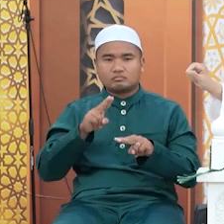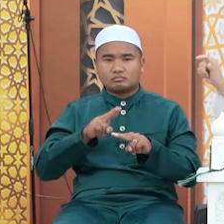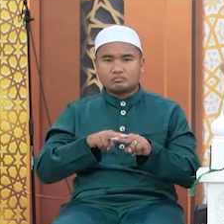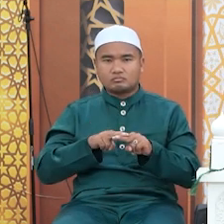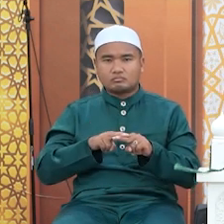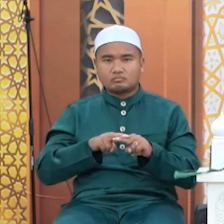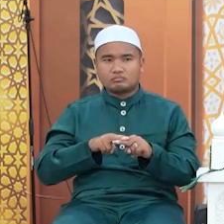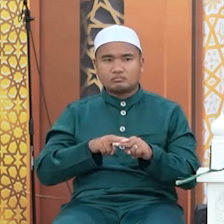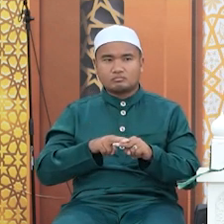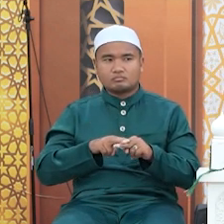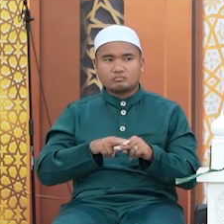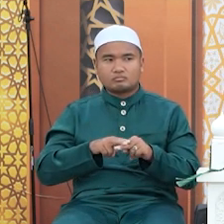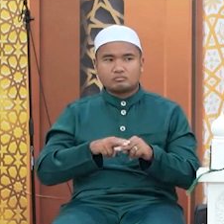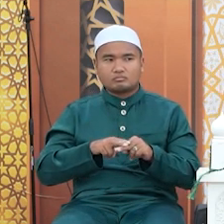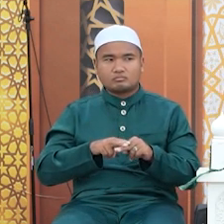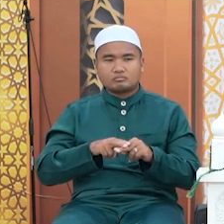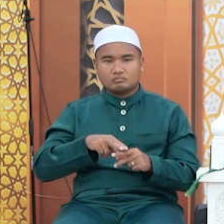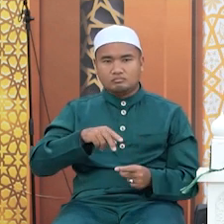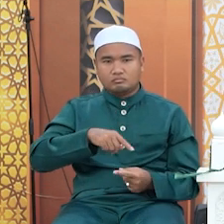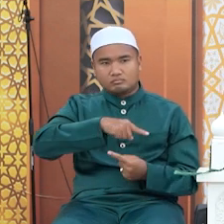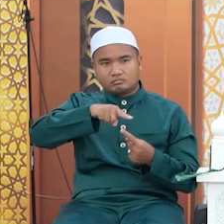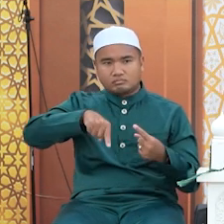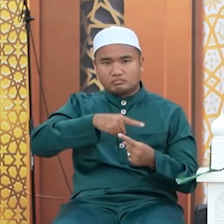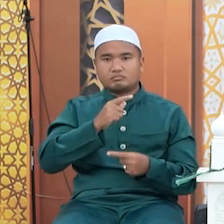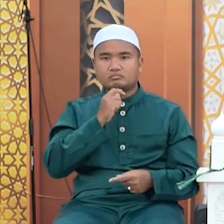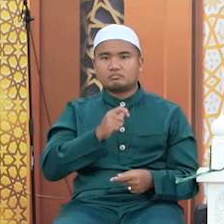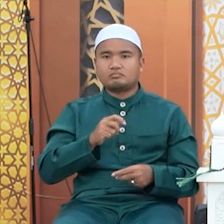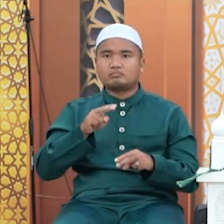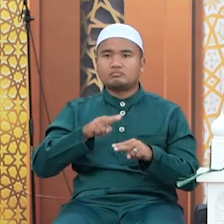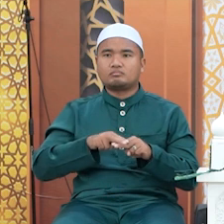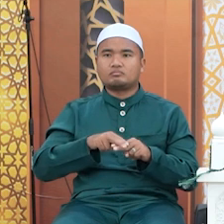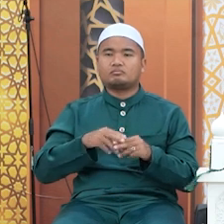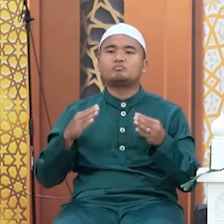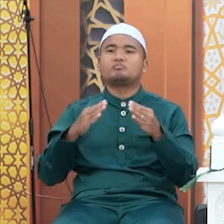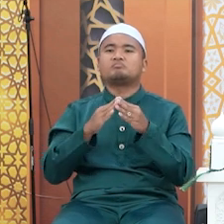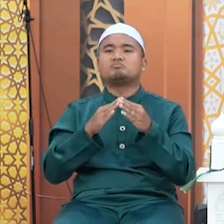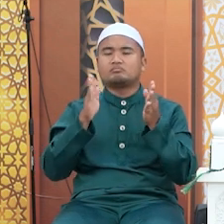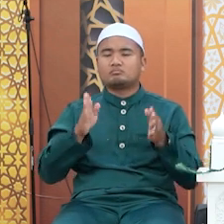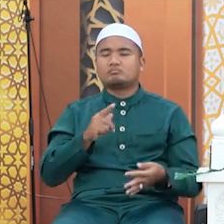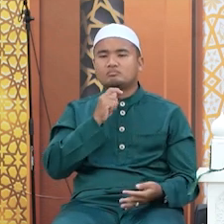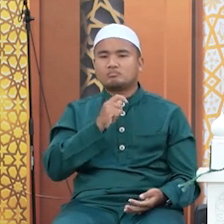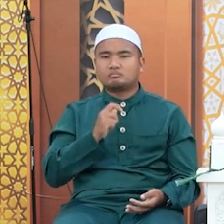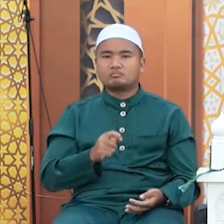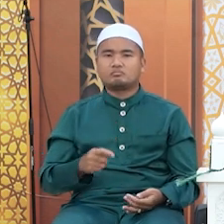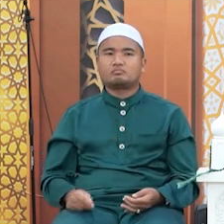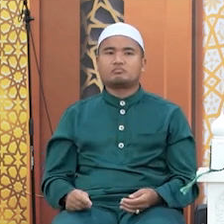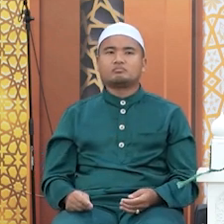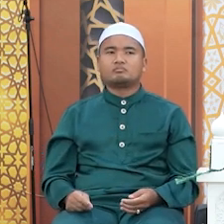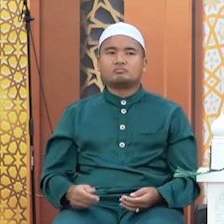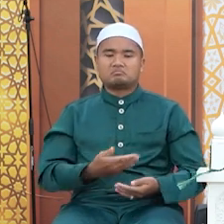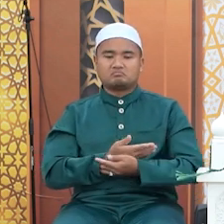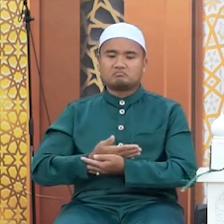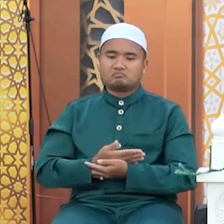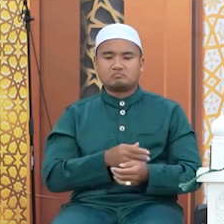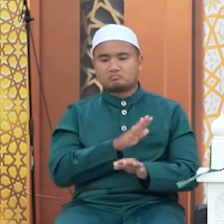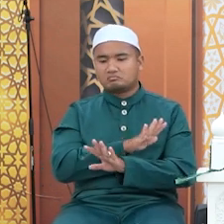tua rumah orang-orang tua. Anak nak pergi ziarah seminggu sekali, sebulan sekali, tak